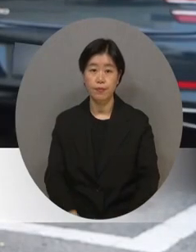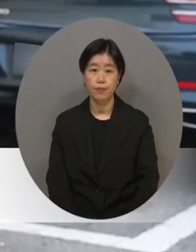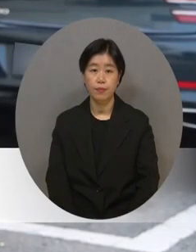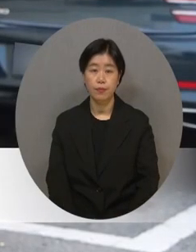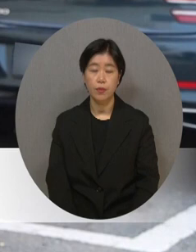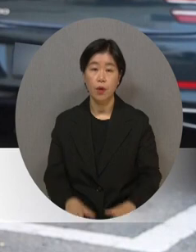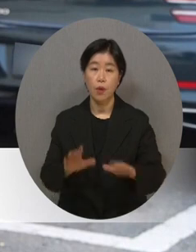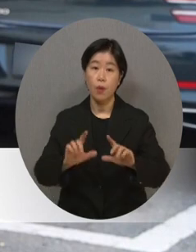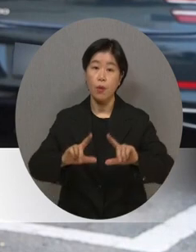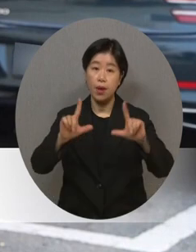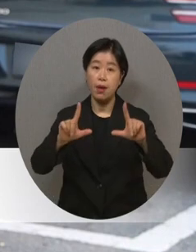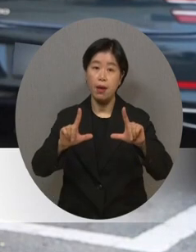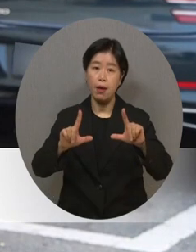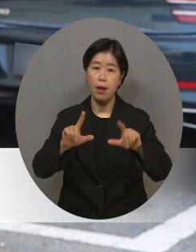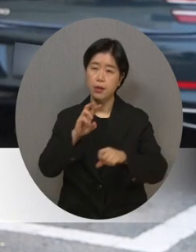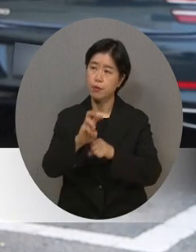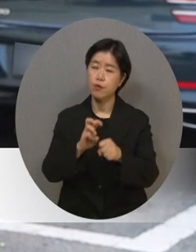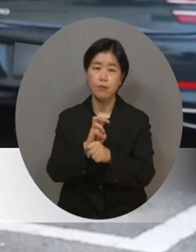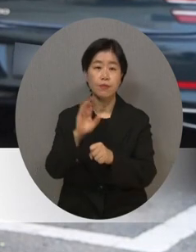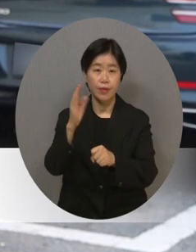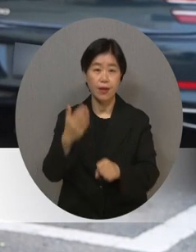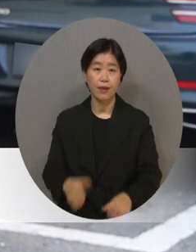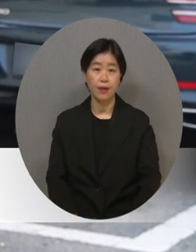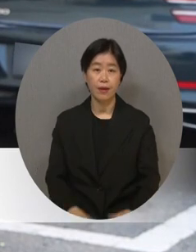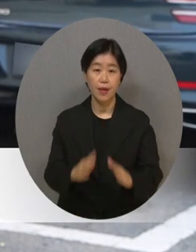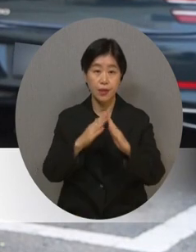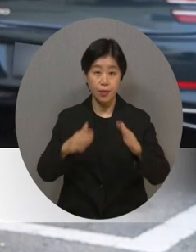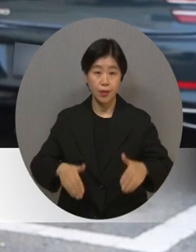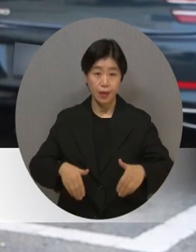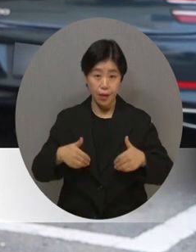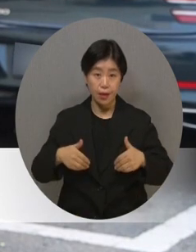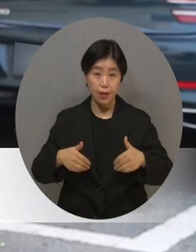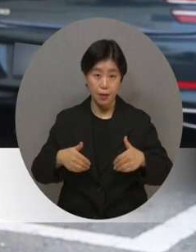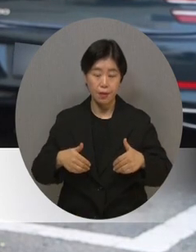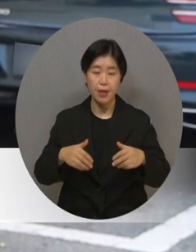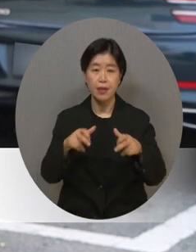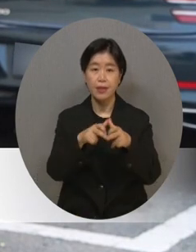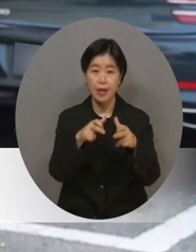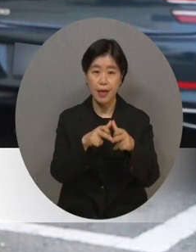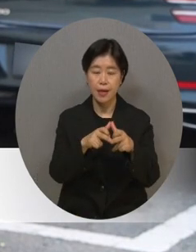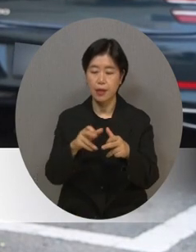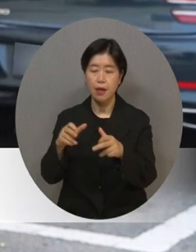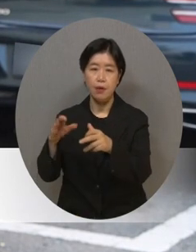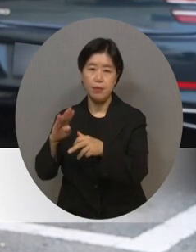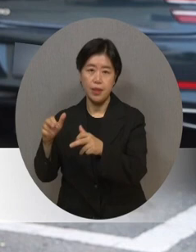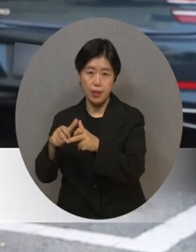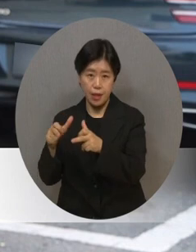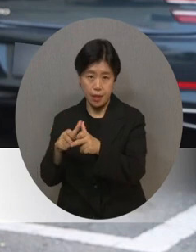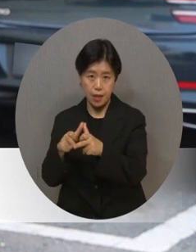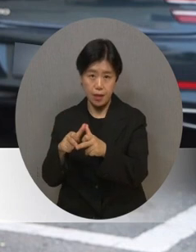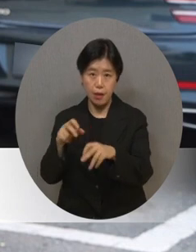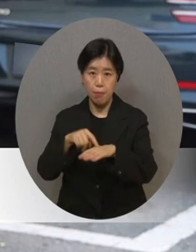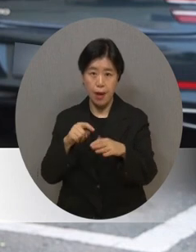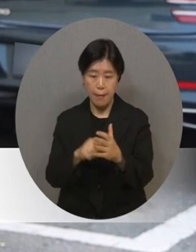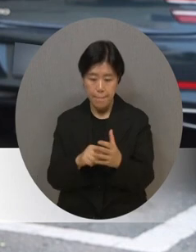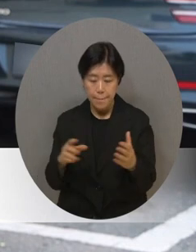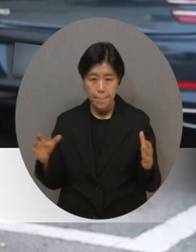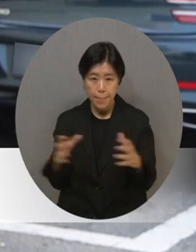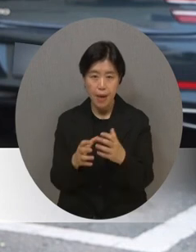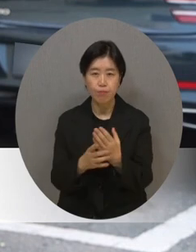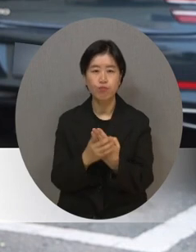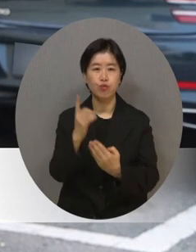올해로 30회째를 맞이하였습니다. 전남 장애인 한마음 대축제는 장애인과 비장애인 모두 하나가 되어